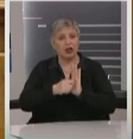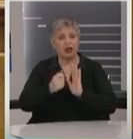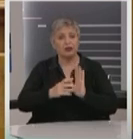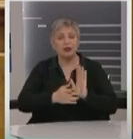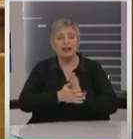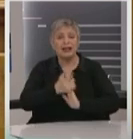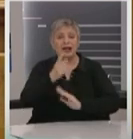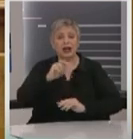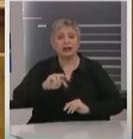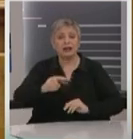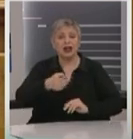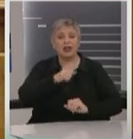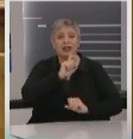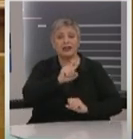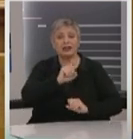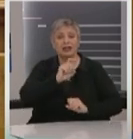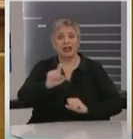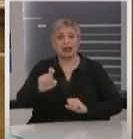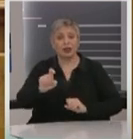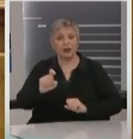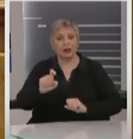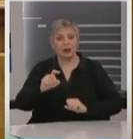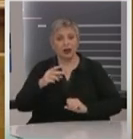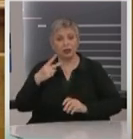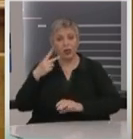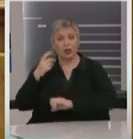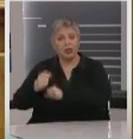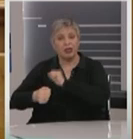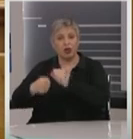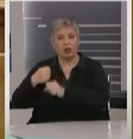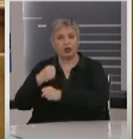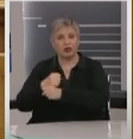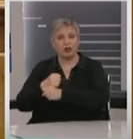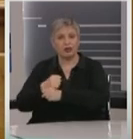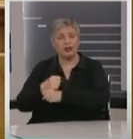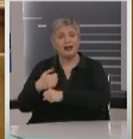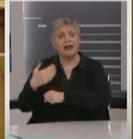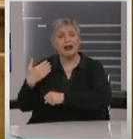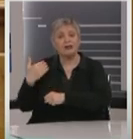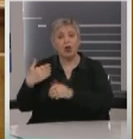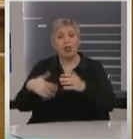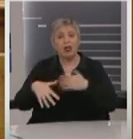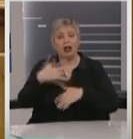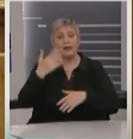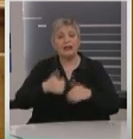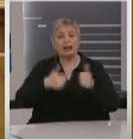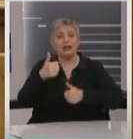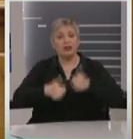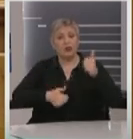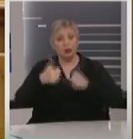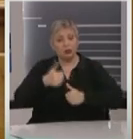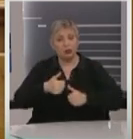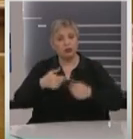11 δισεκατομμύρια ευρώ τα τελευταία 2 χρόνια, είχαμε στην απόφαση του Eurogroup της 15ης Ιουνίου. Κυρίες και κύριοι